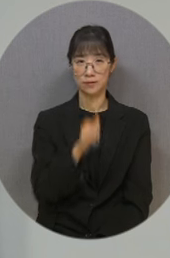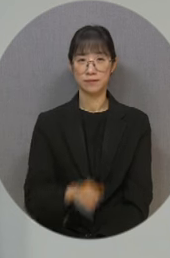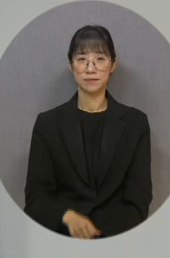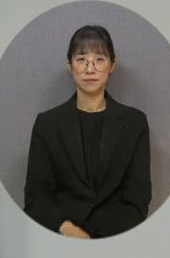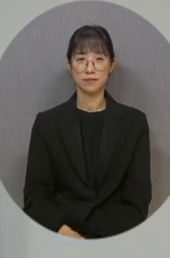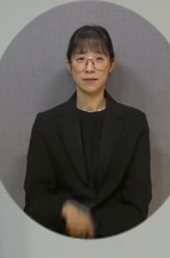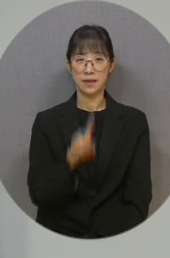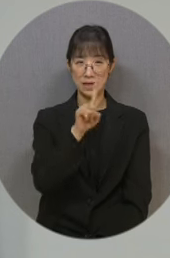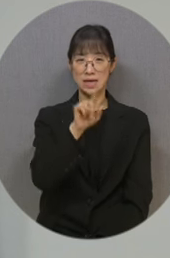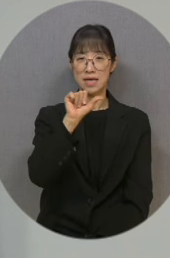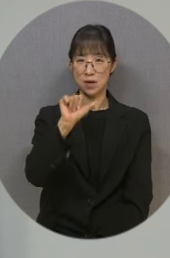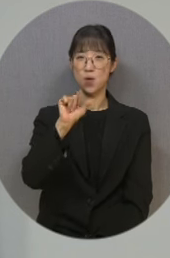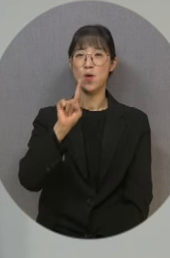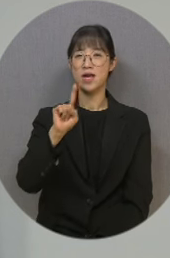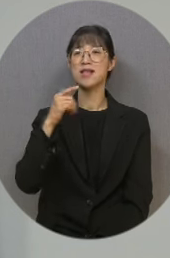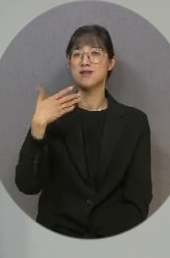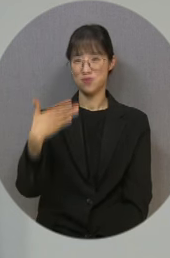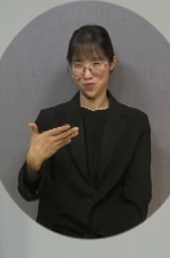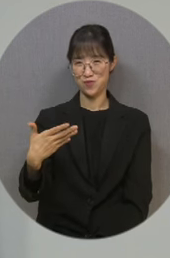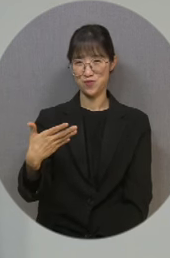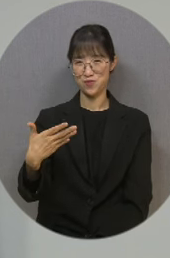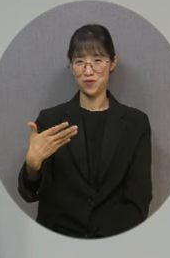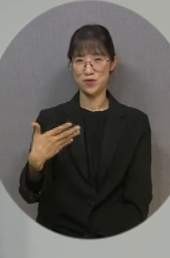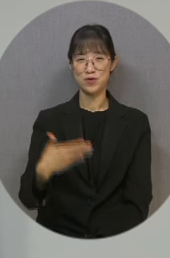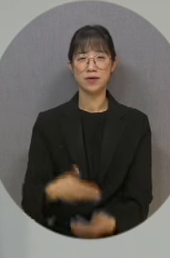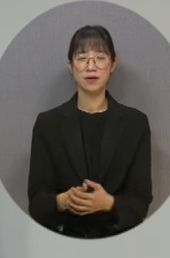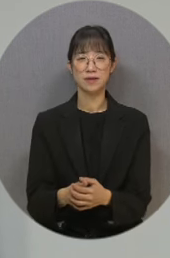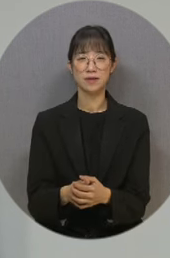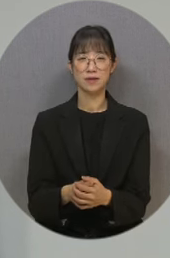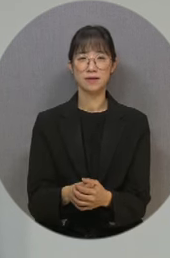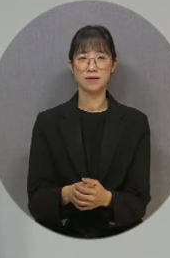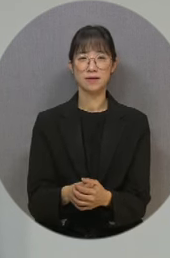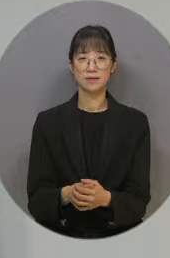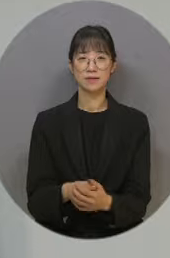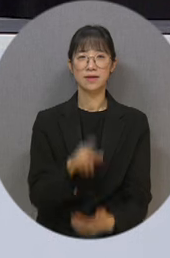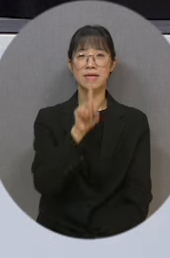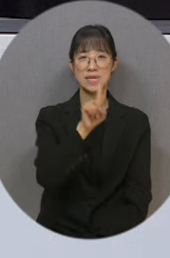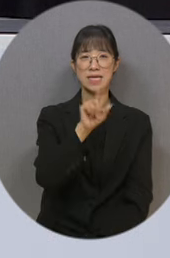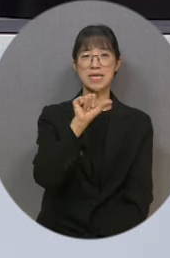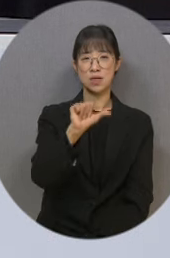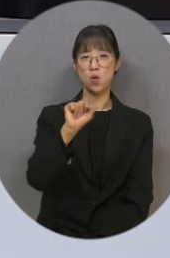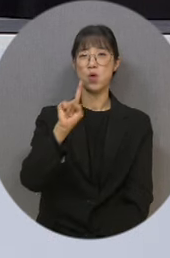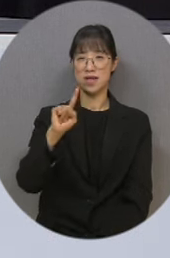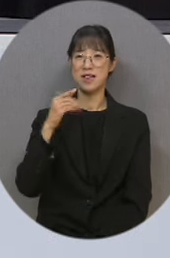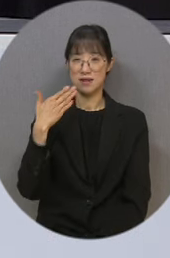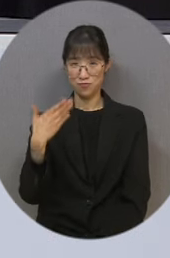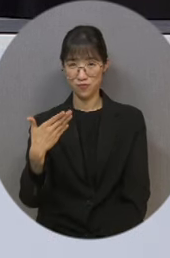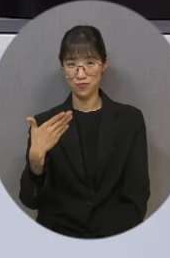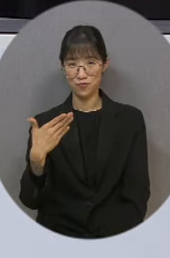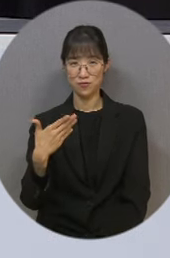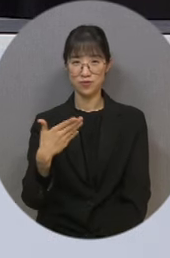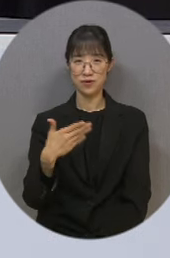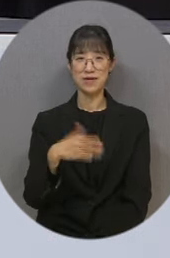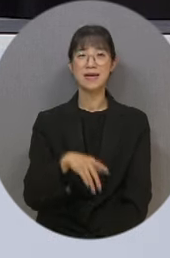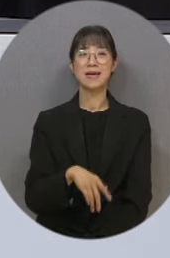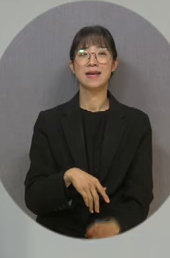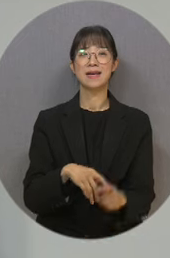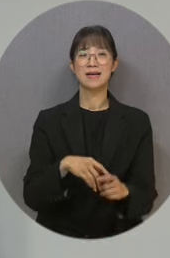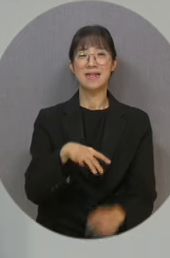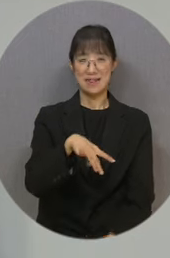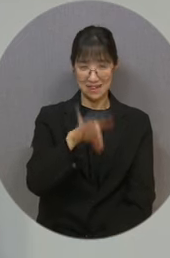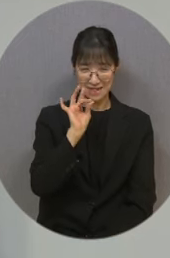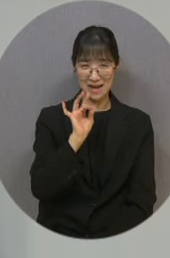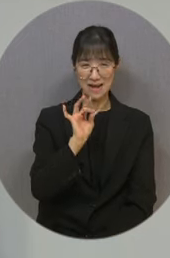예 151 9라는 전화번호가 있습니다 199 1 519 일단음